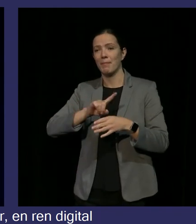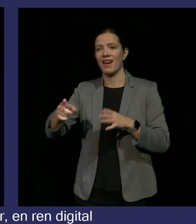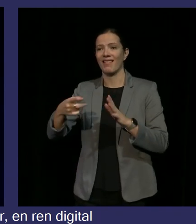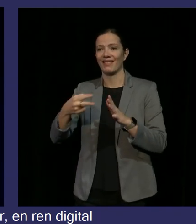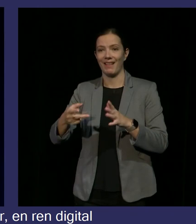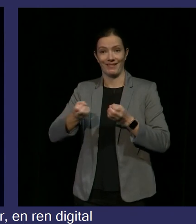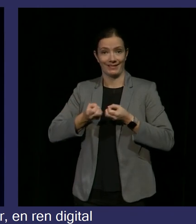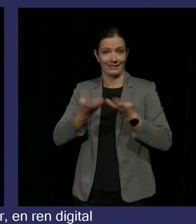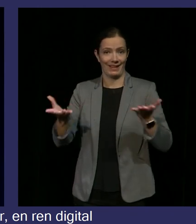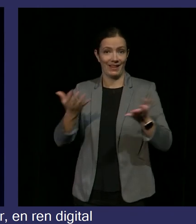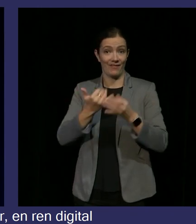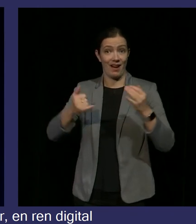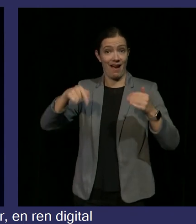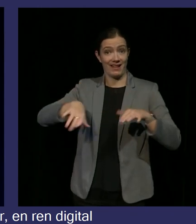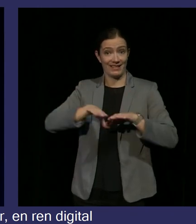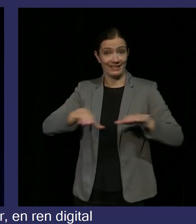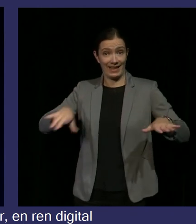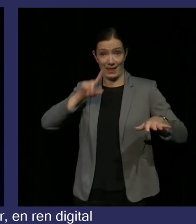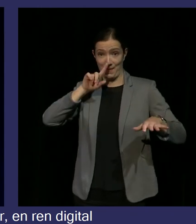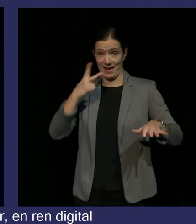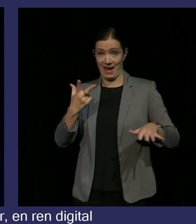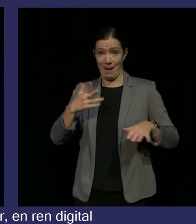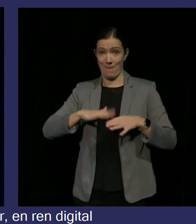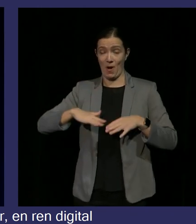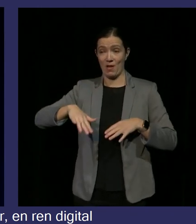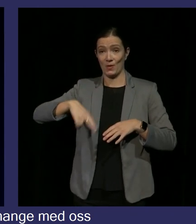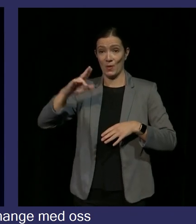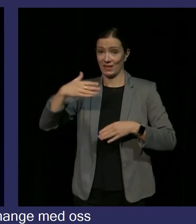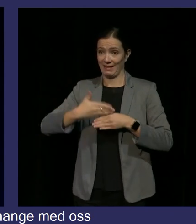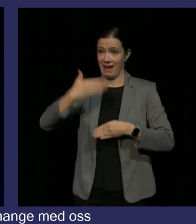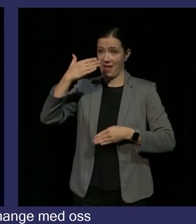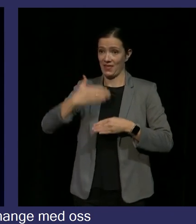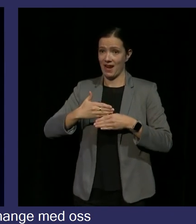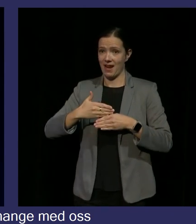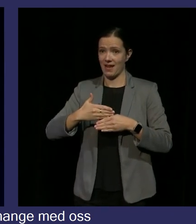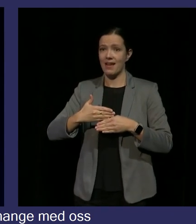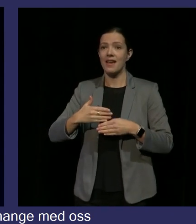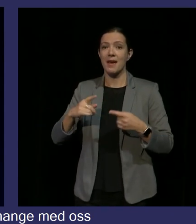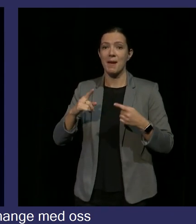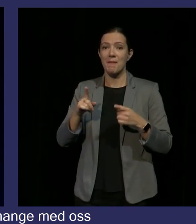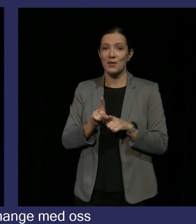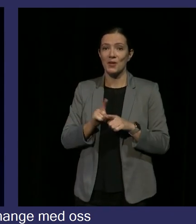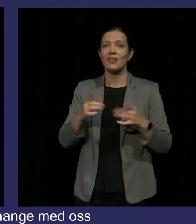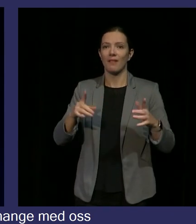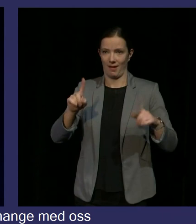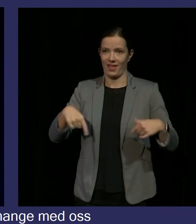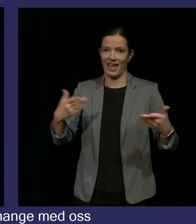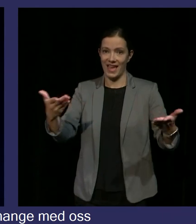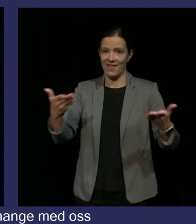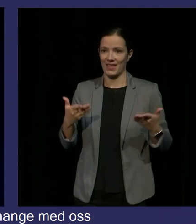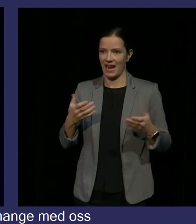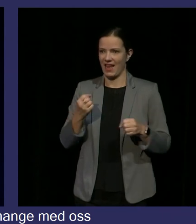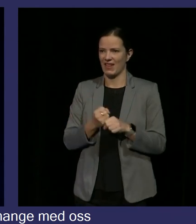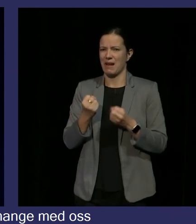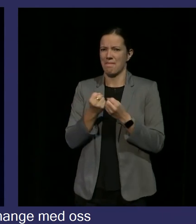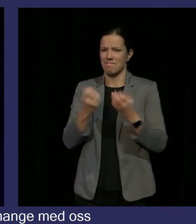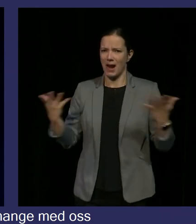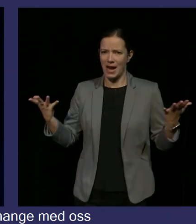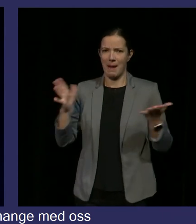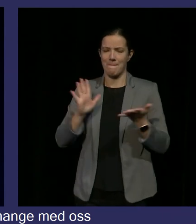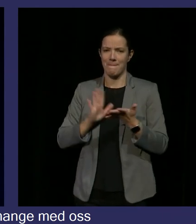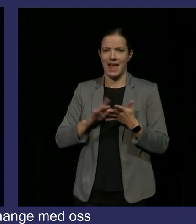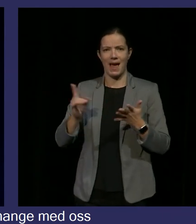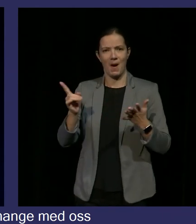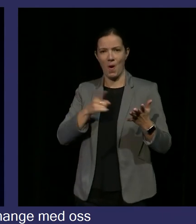sending her fra scene 3 på Det Norske Teatret. Men det gjør at vi kan invitere ekstra mange med oss